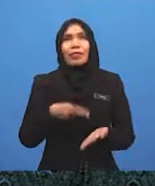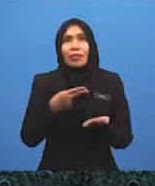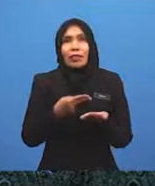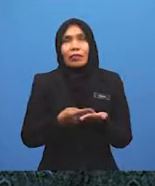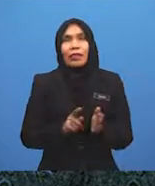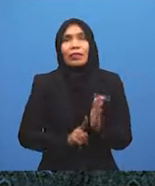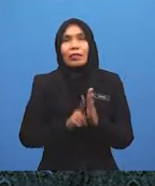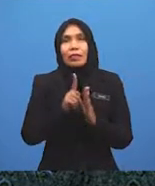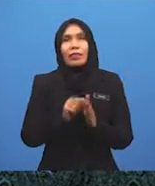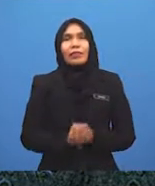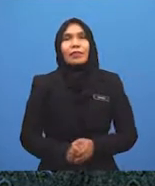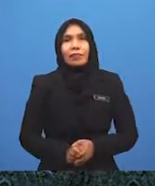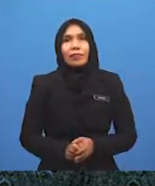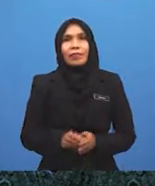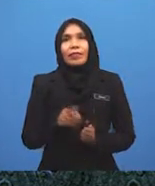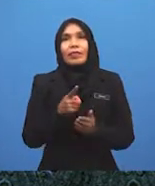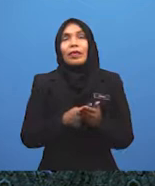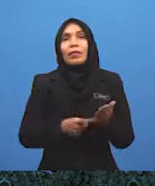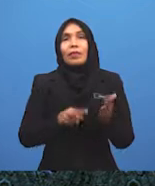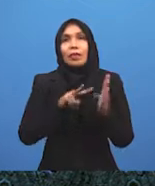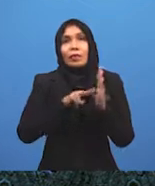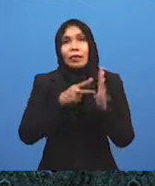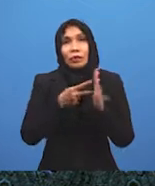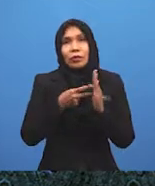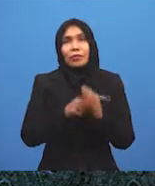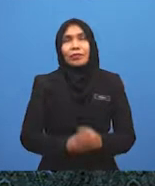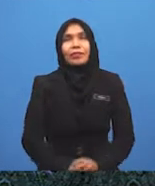semua. Apakah maksud nilai hema tinggi?